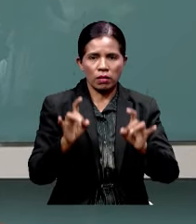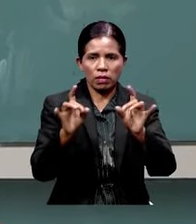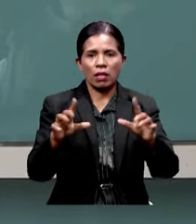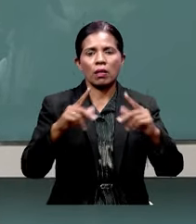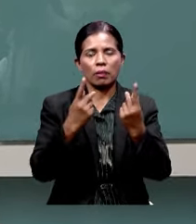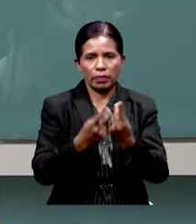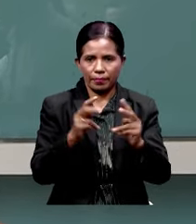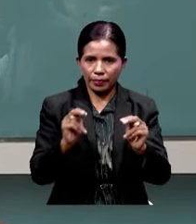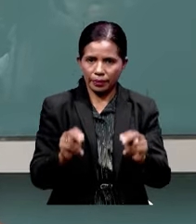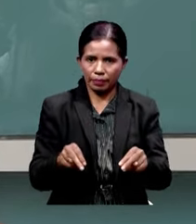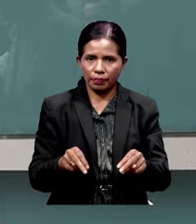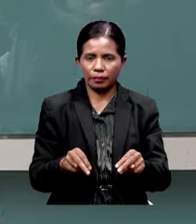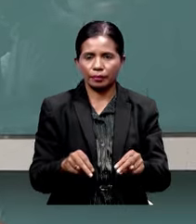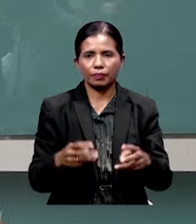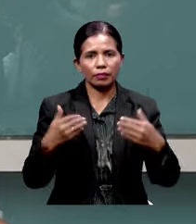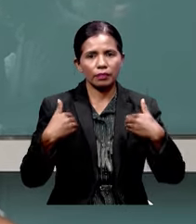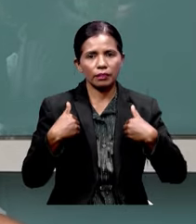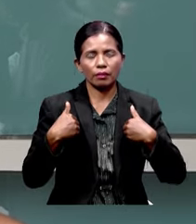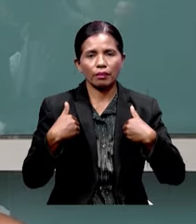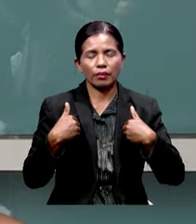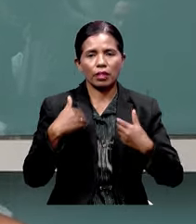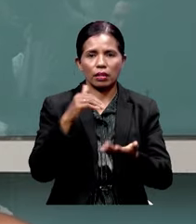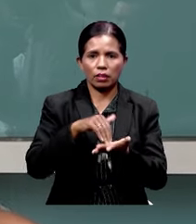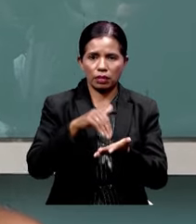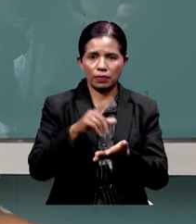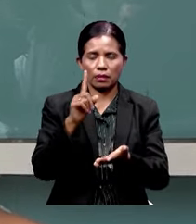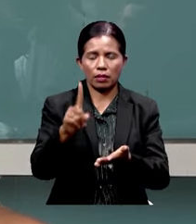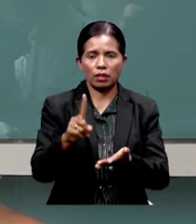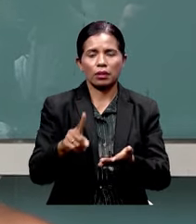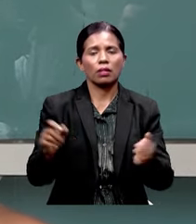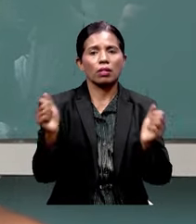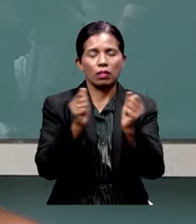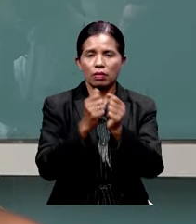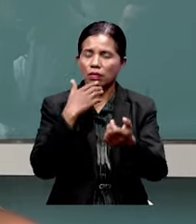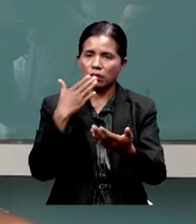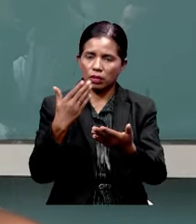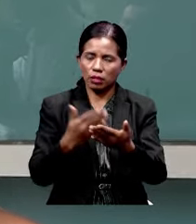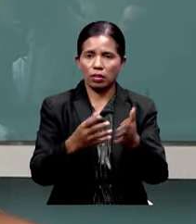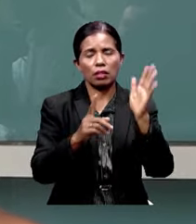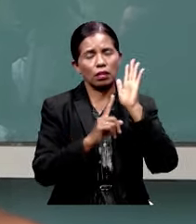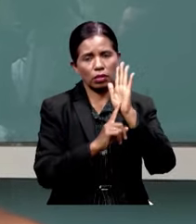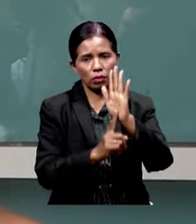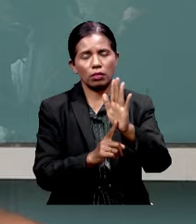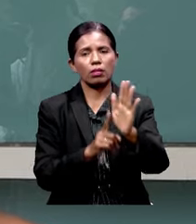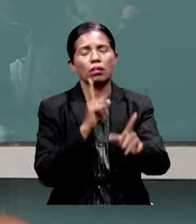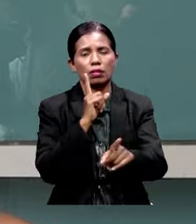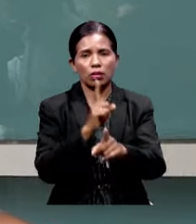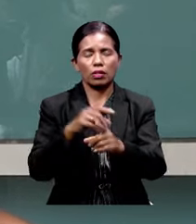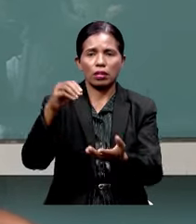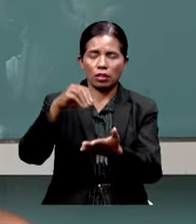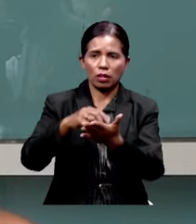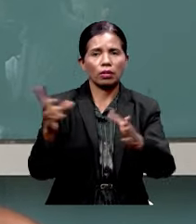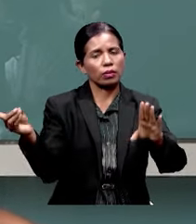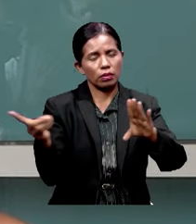atu ia studu ida conjuntamente transparentemente tau documento sira totu